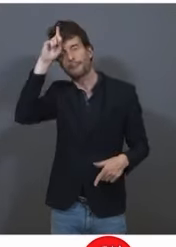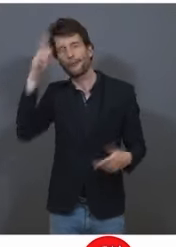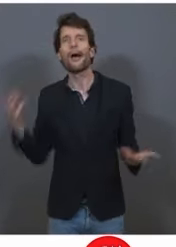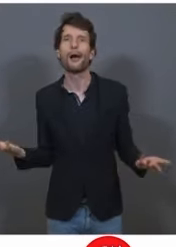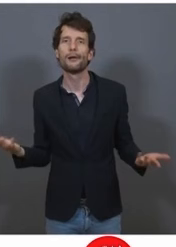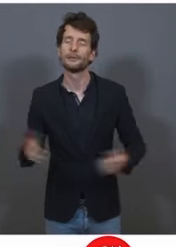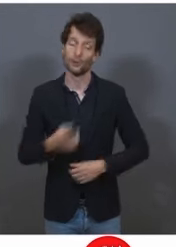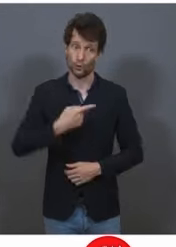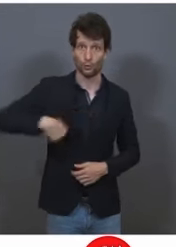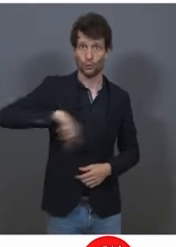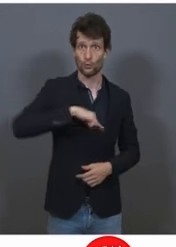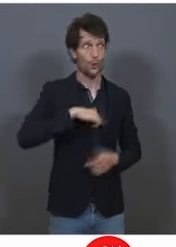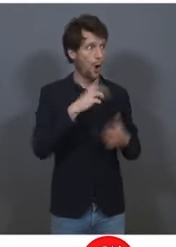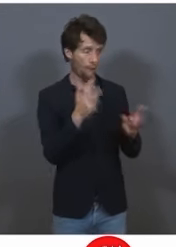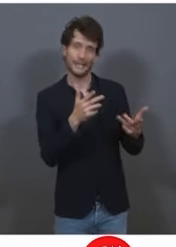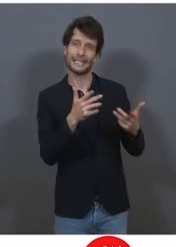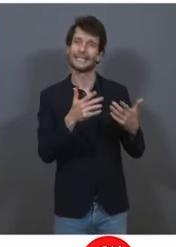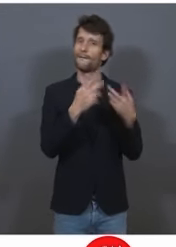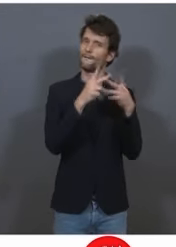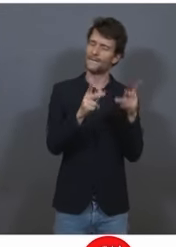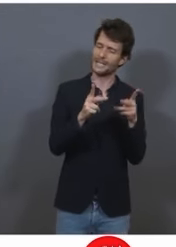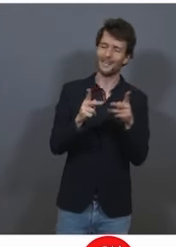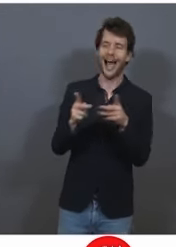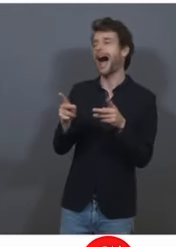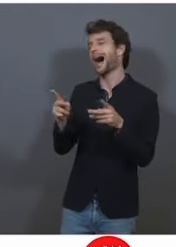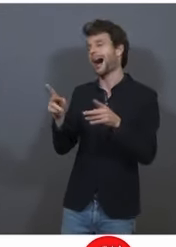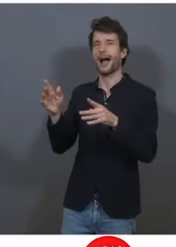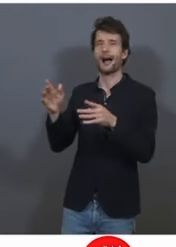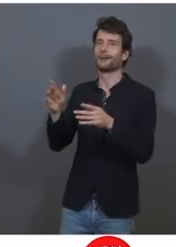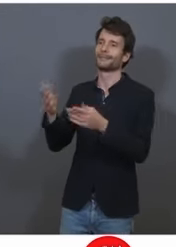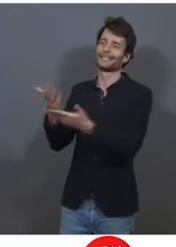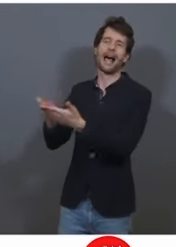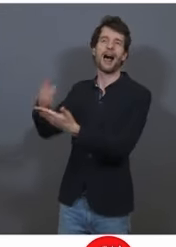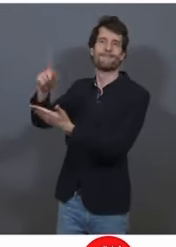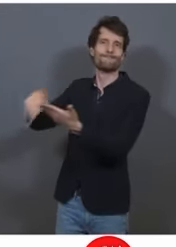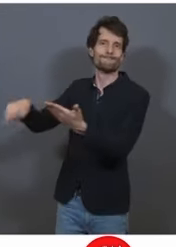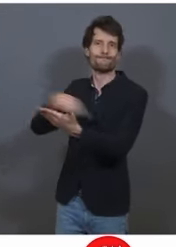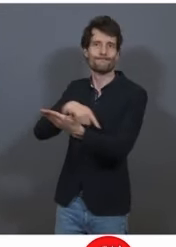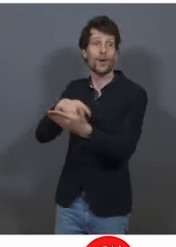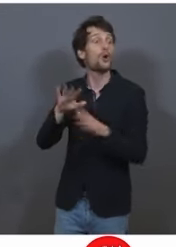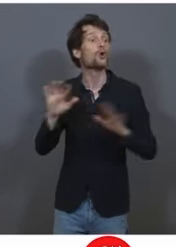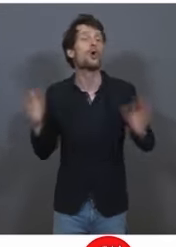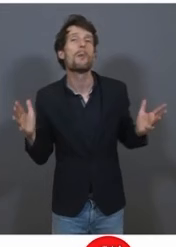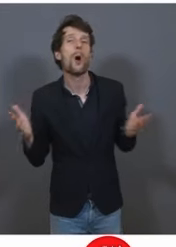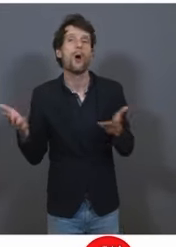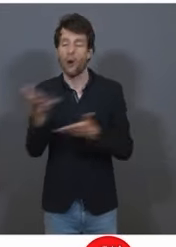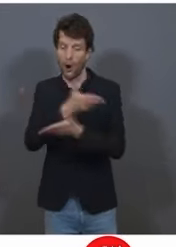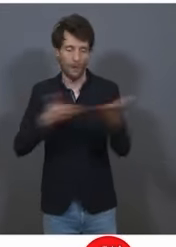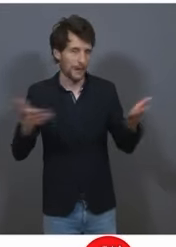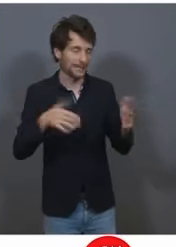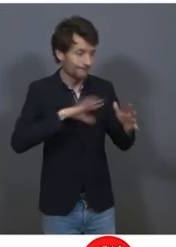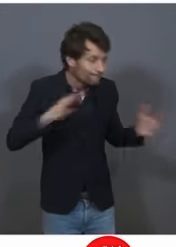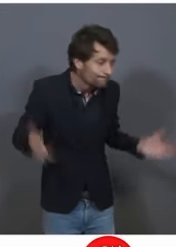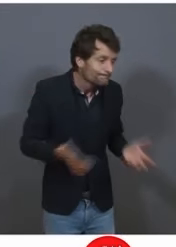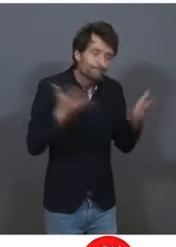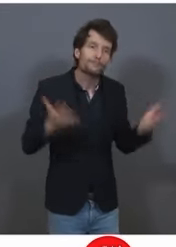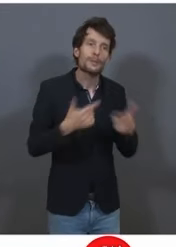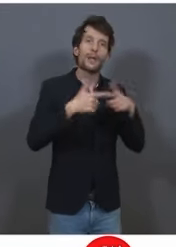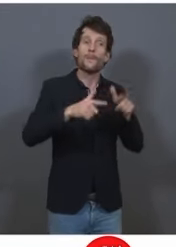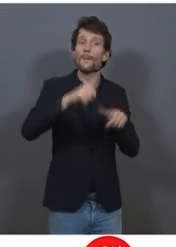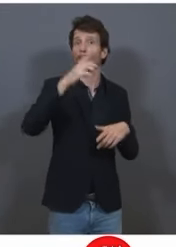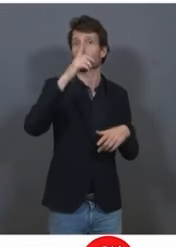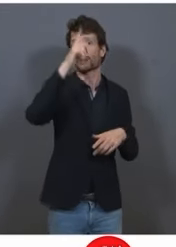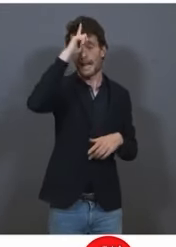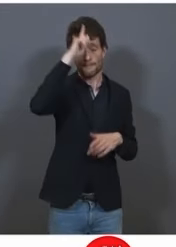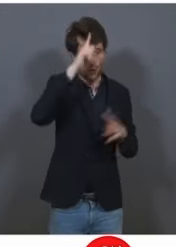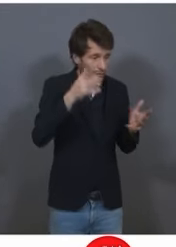municipalité pallie cette situation en favorisant l'enseignement de la langue allemande dans le panel de l'offre culturelle et périscolaire de la ville de